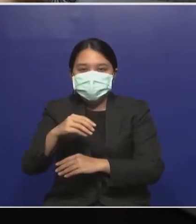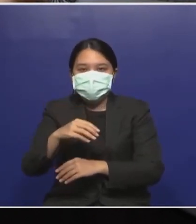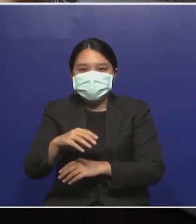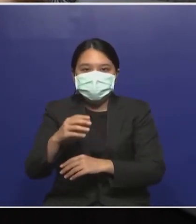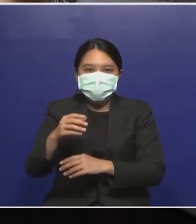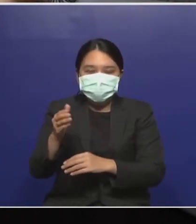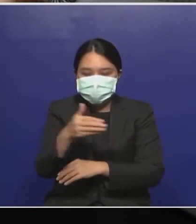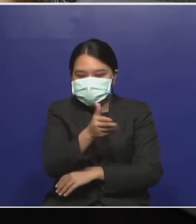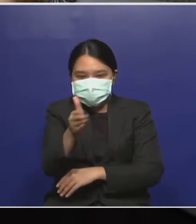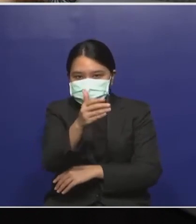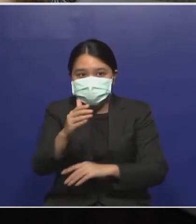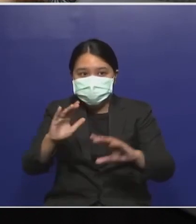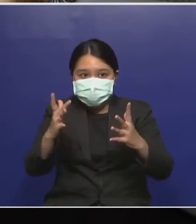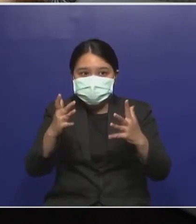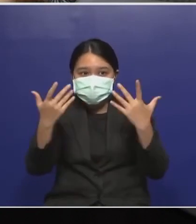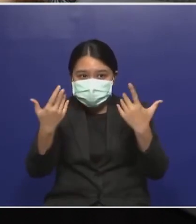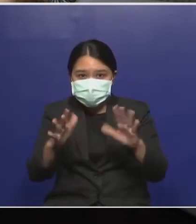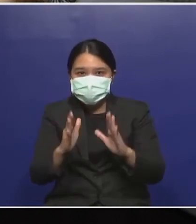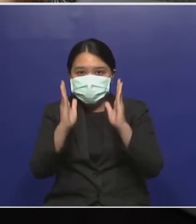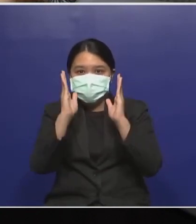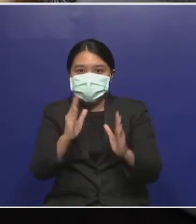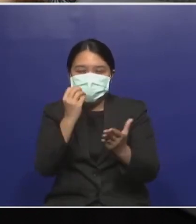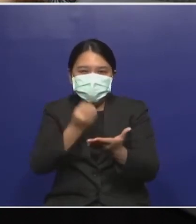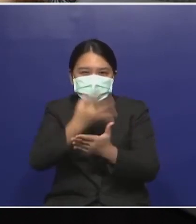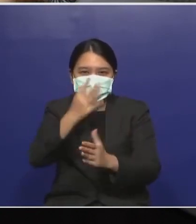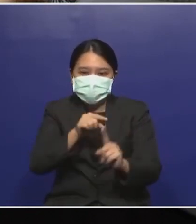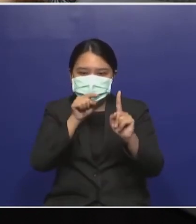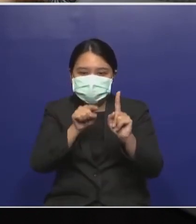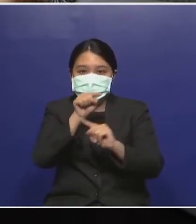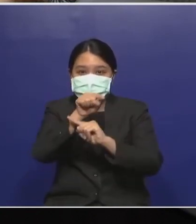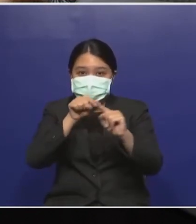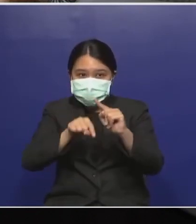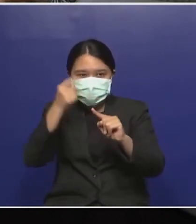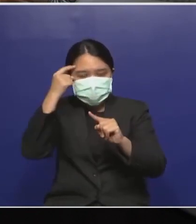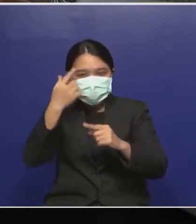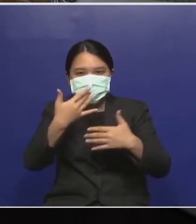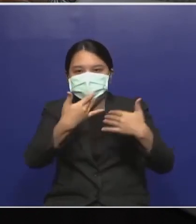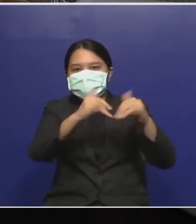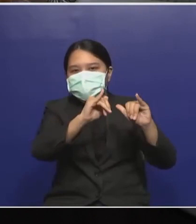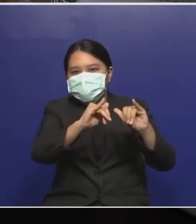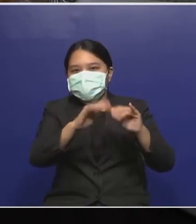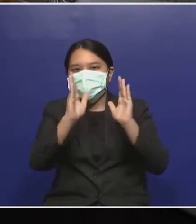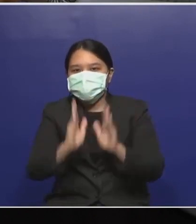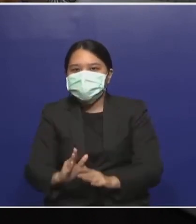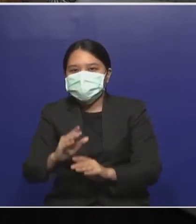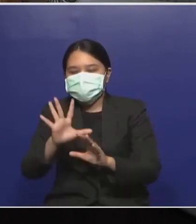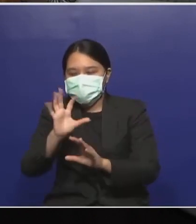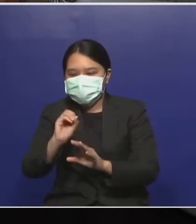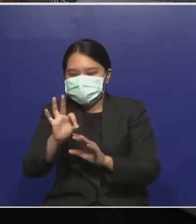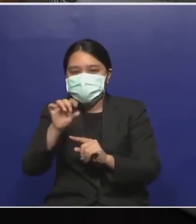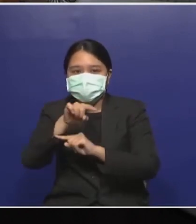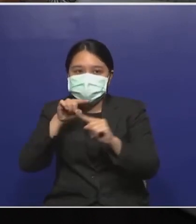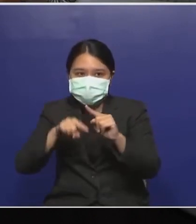ที่สำคัญครัผมจะเลิกตามใจคนรวย 1% ที่ดื่อเอแต่ใจแล้วกลับมาดูแลคน 99% ใช้สติปัญาขเขาคร